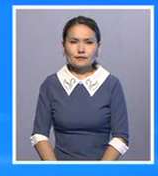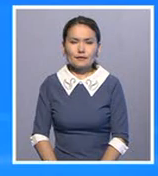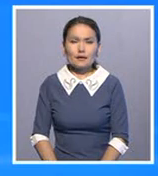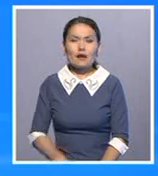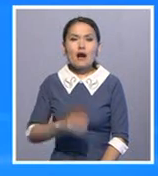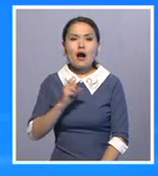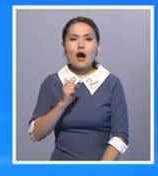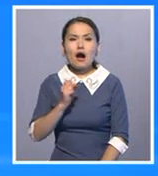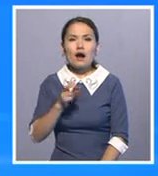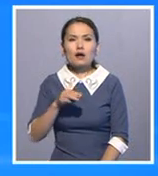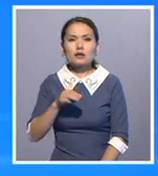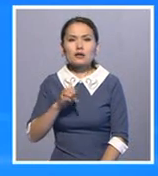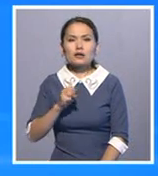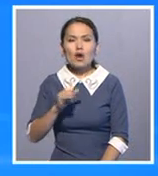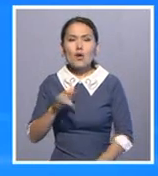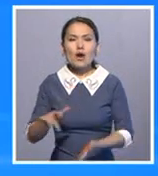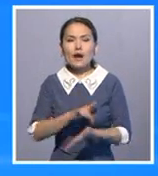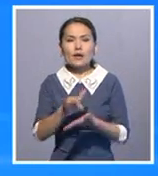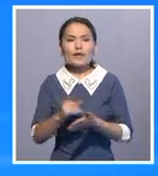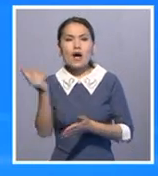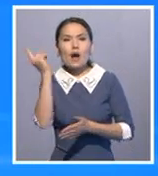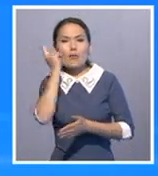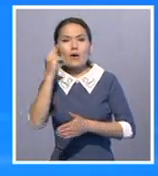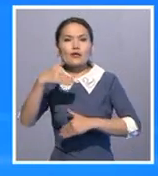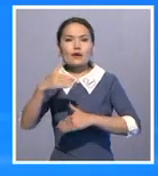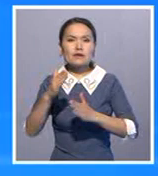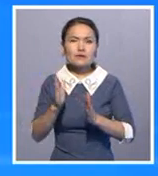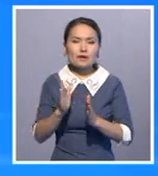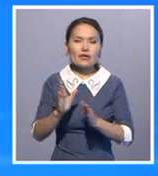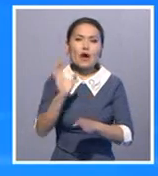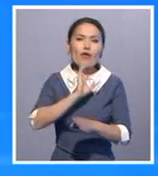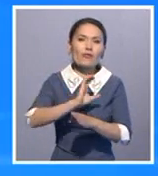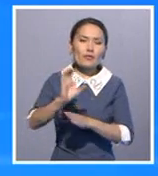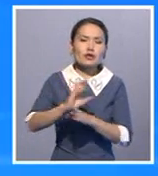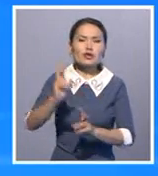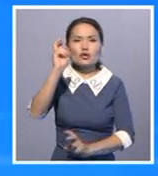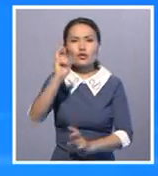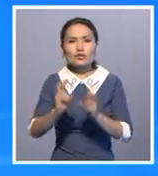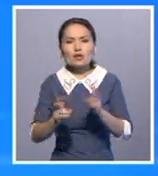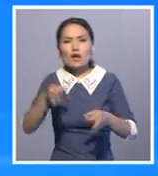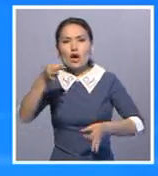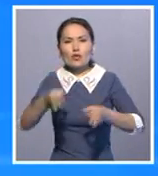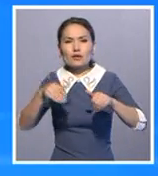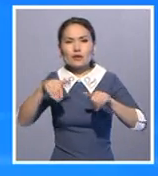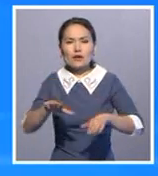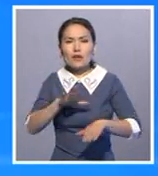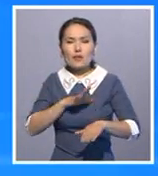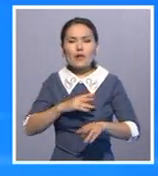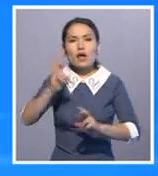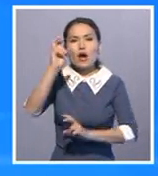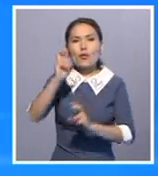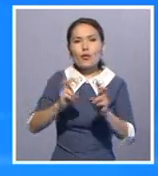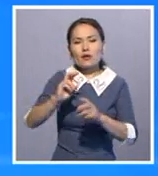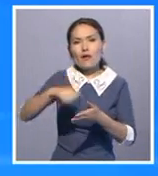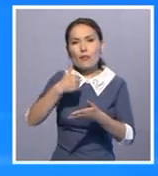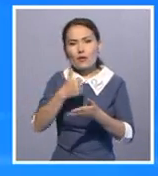Жаңалықтарымыз жалғастырамыз. Ақтауда планшет құрастыратын зауытқа қатысты сот үкімі шықты. Каспи Электроникс компаниясы директорының орынбасары